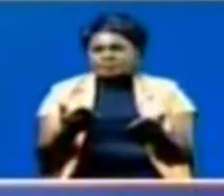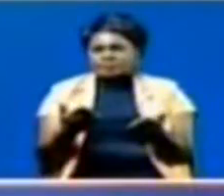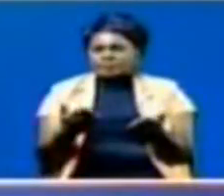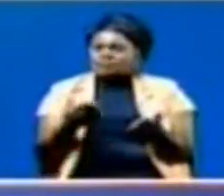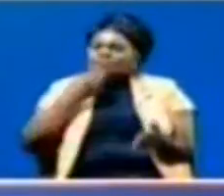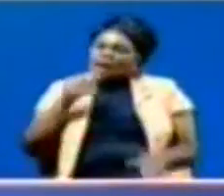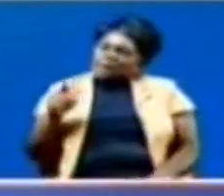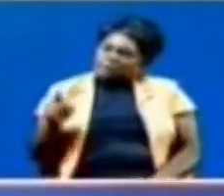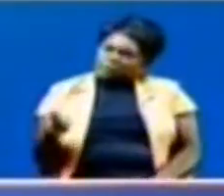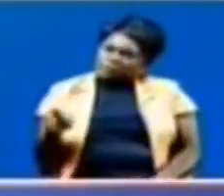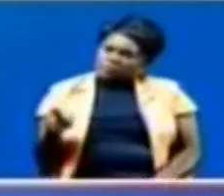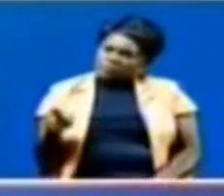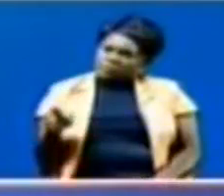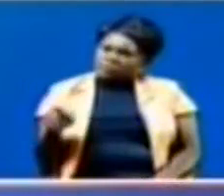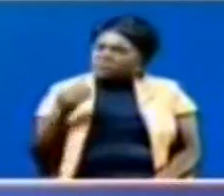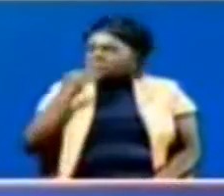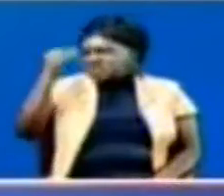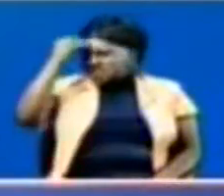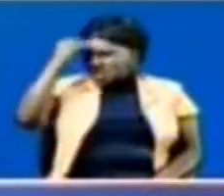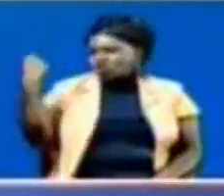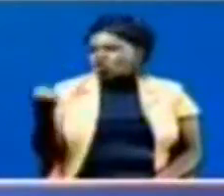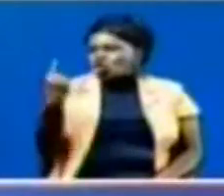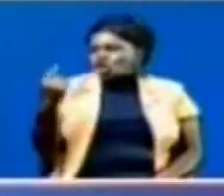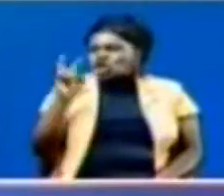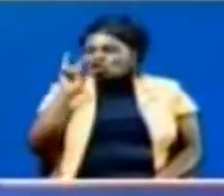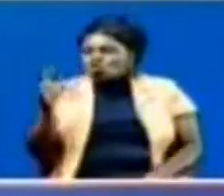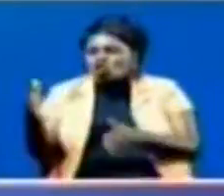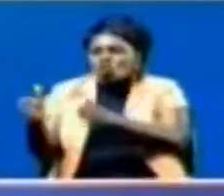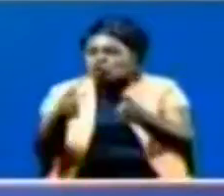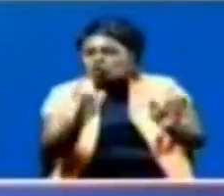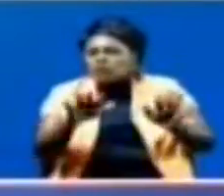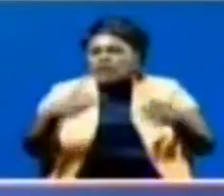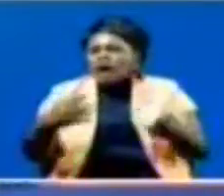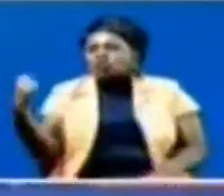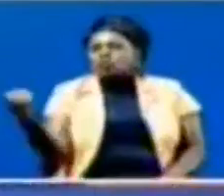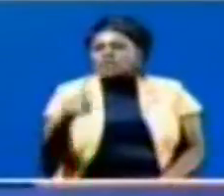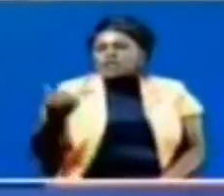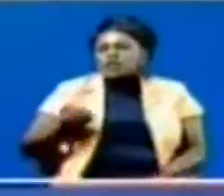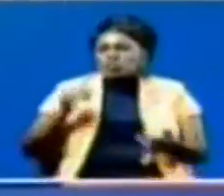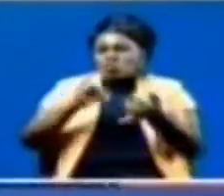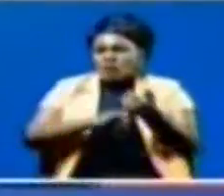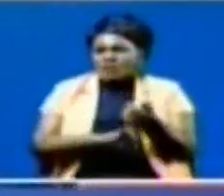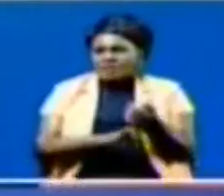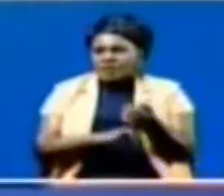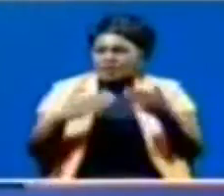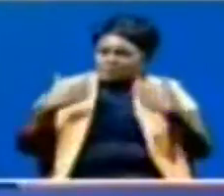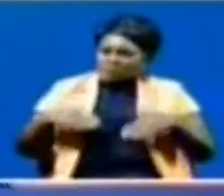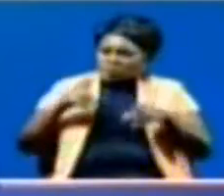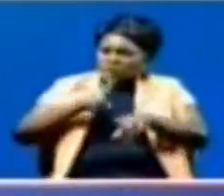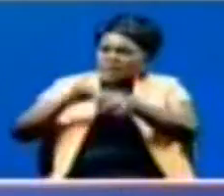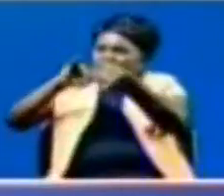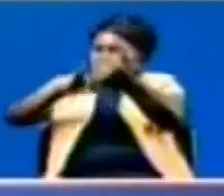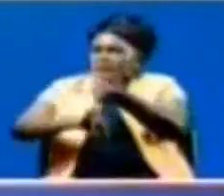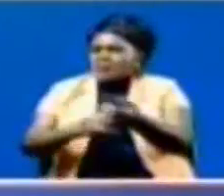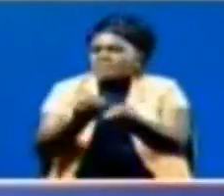Sasa bwana ni kama kisingizie tu alitafuta nafasi ya kumpiga mke, maanake amekuwa na hasira kwa kipindi kirefu. Sasa atoezele hasira zake. Watu katika ndoa